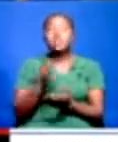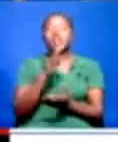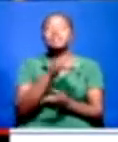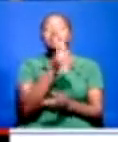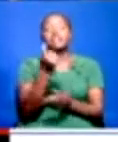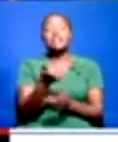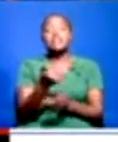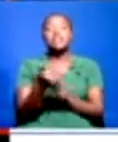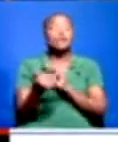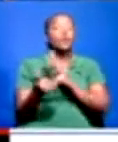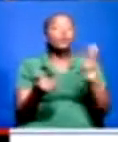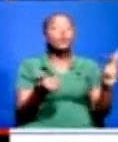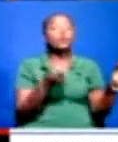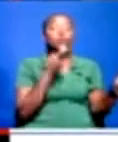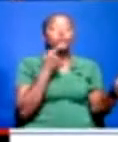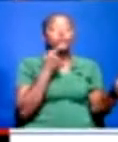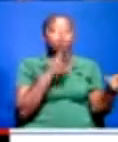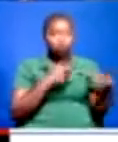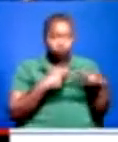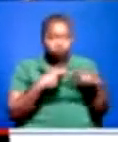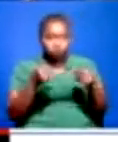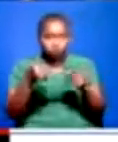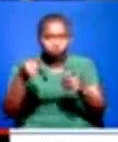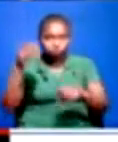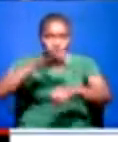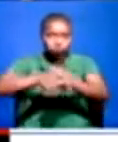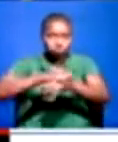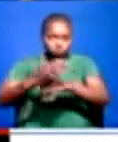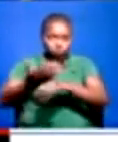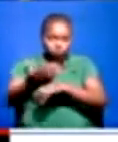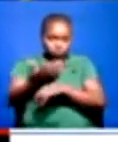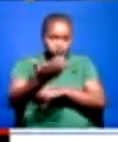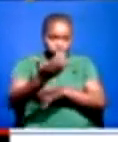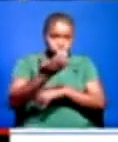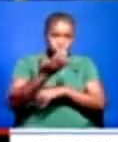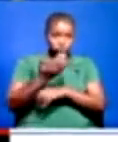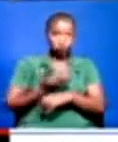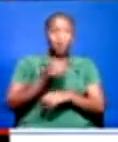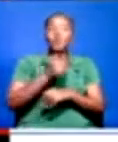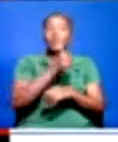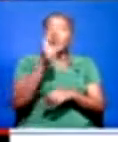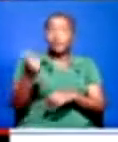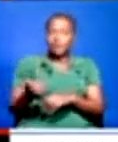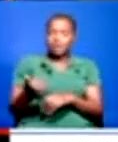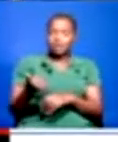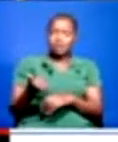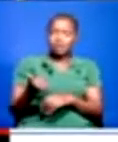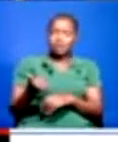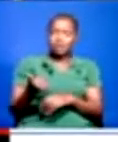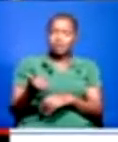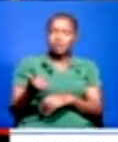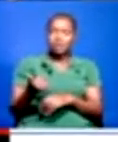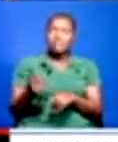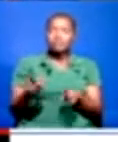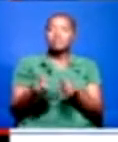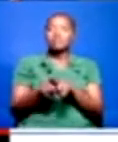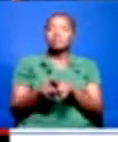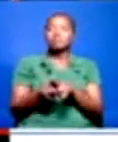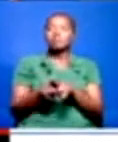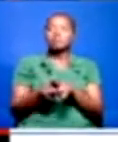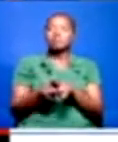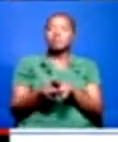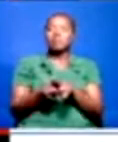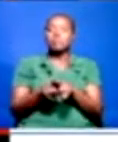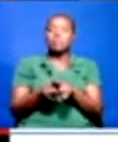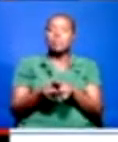West Pokot, tunaenda kuwachukua, na pia iko wale wengine ambao tunjapata ambao wako